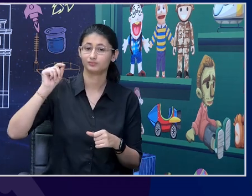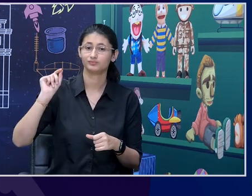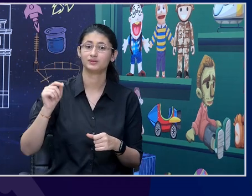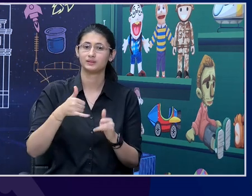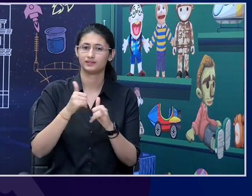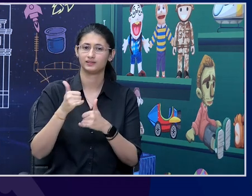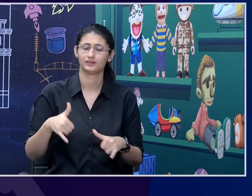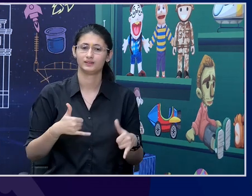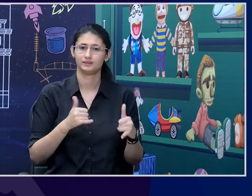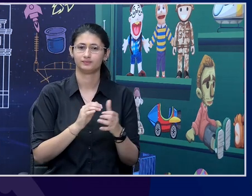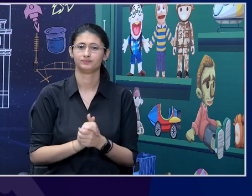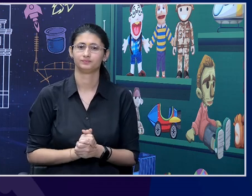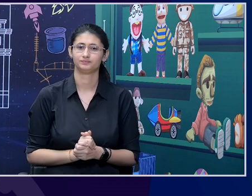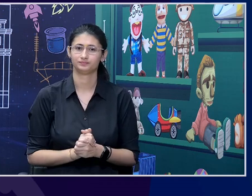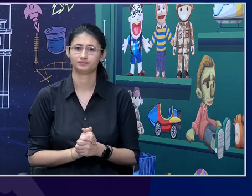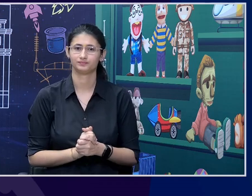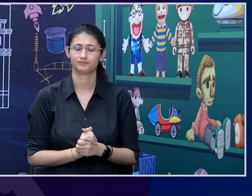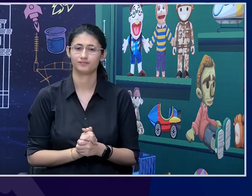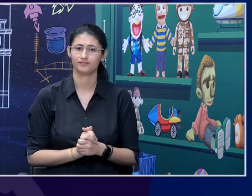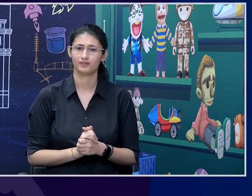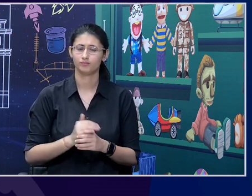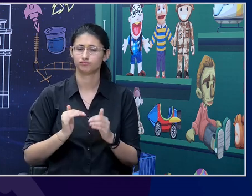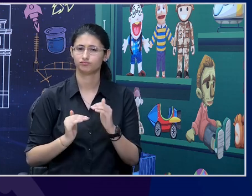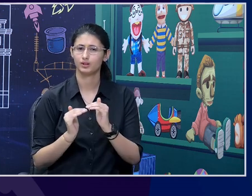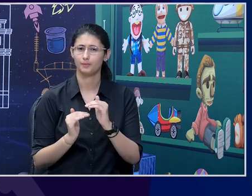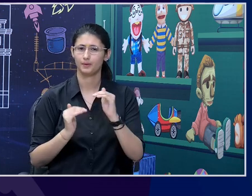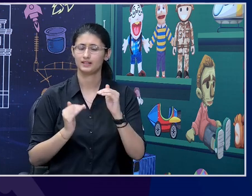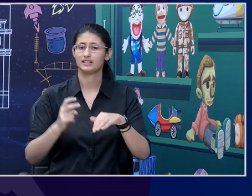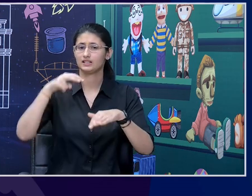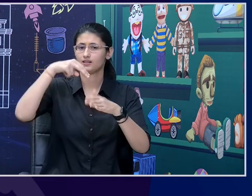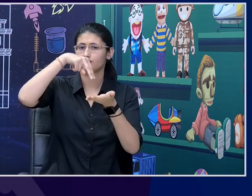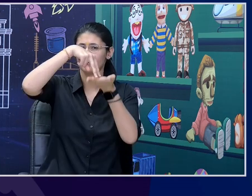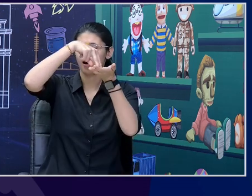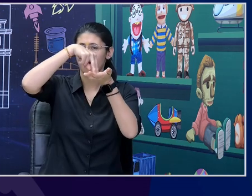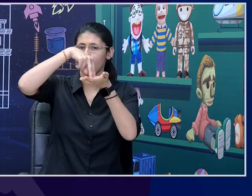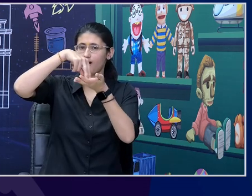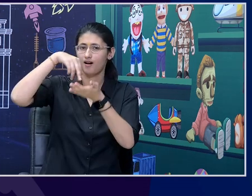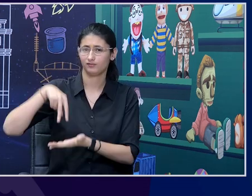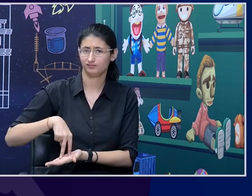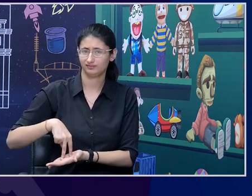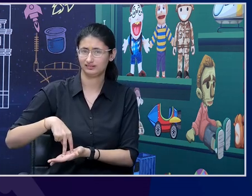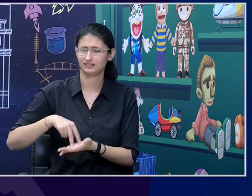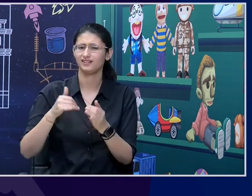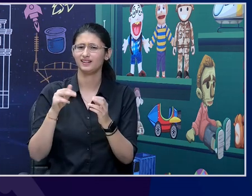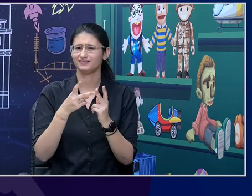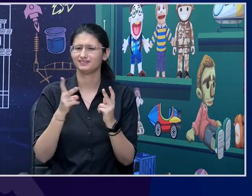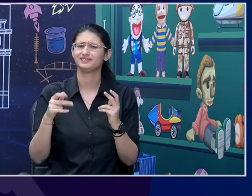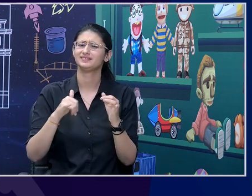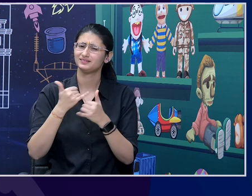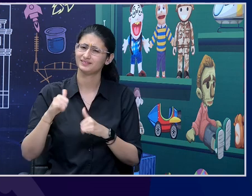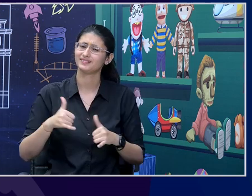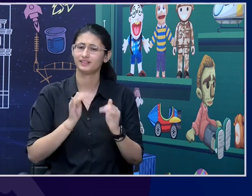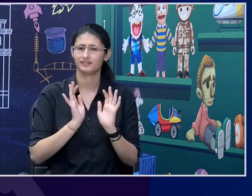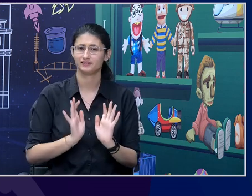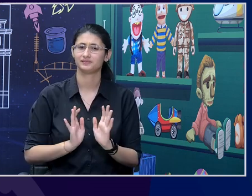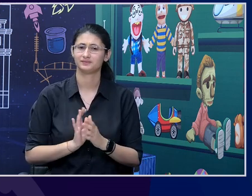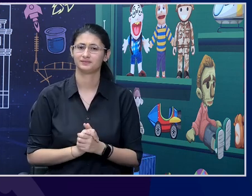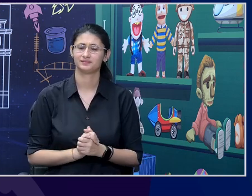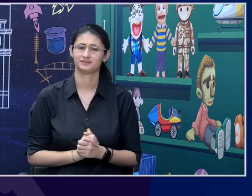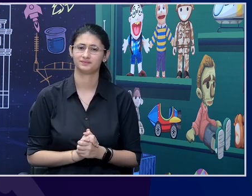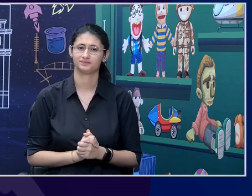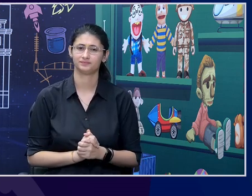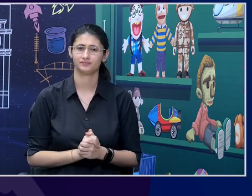सीडी होती थी वो ऊंचाई वहां पर खड़े हो गए तो छोटे-छोटे खेलते वो अनुभव है जो की साझा किए जा सकते हैं और बच्चों आपको भी ये